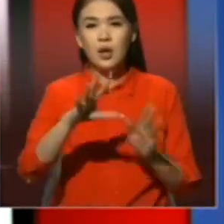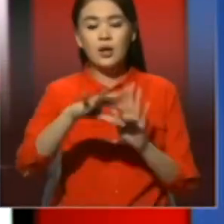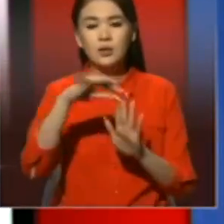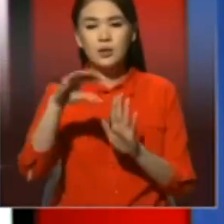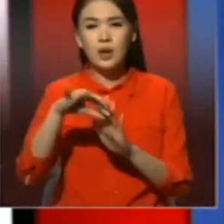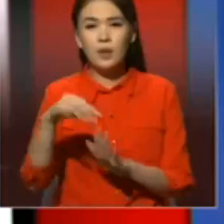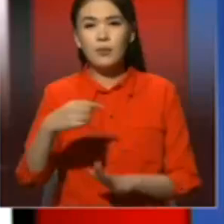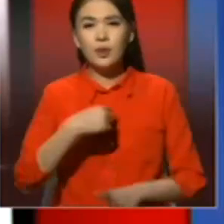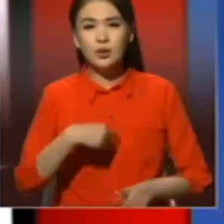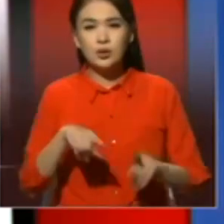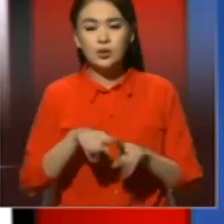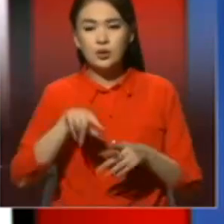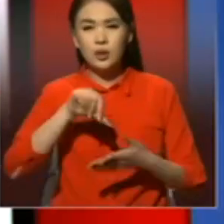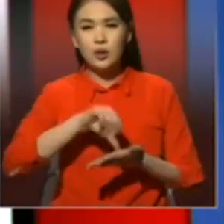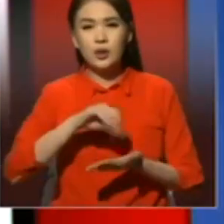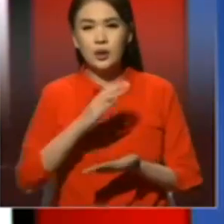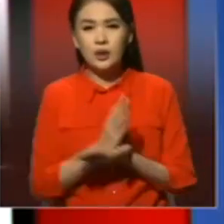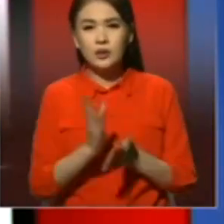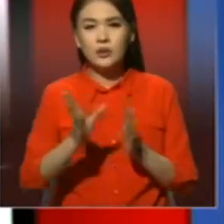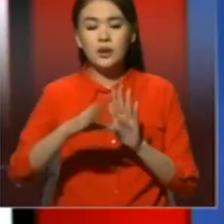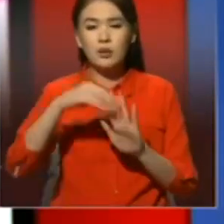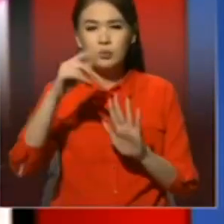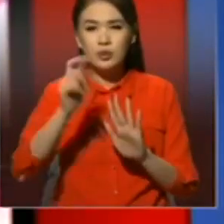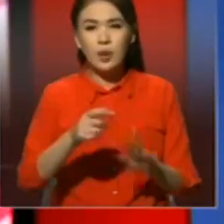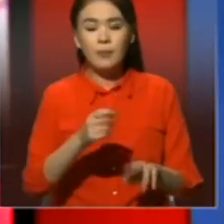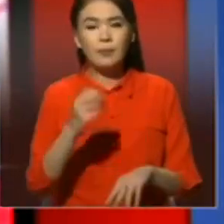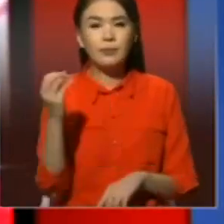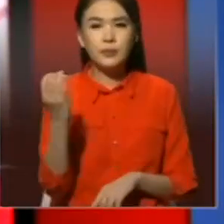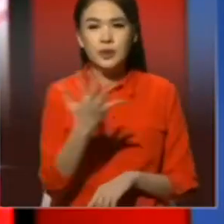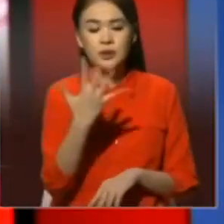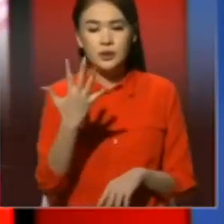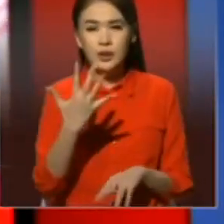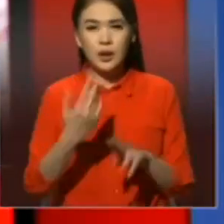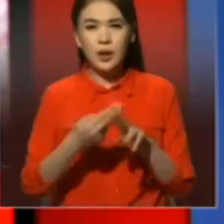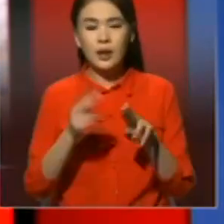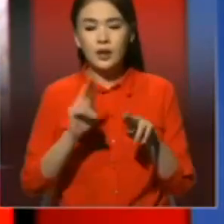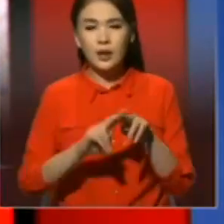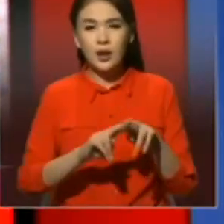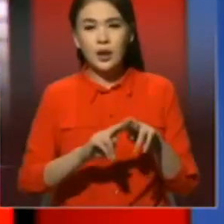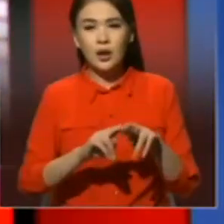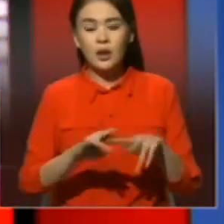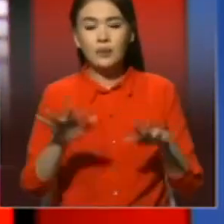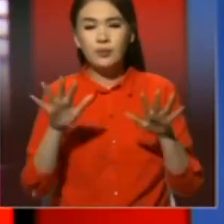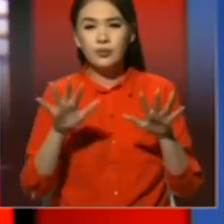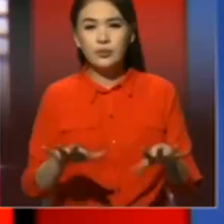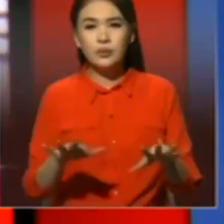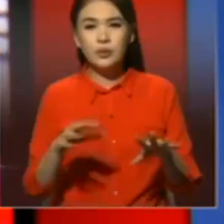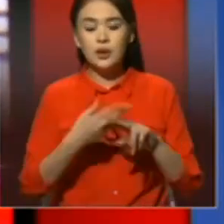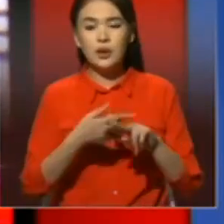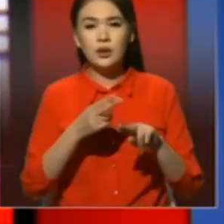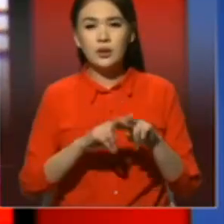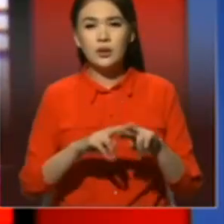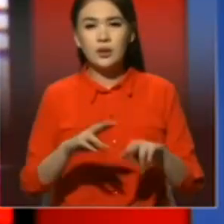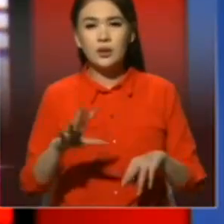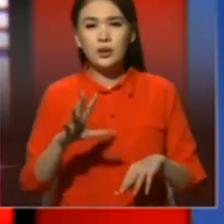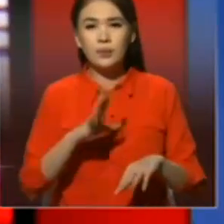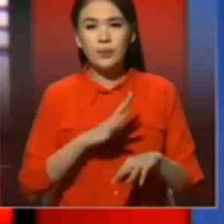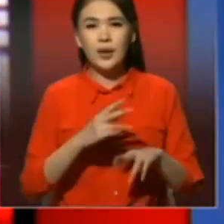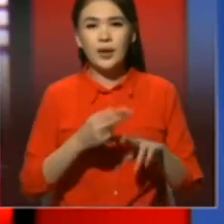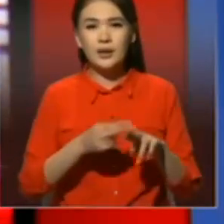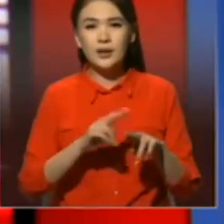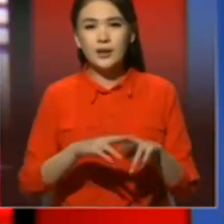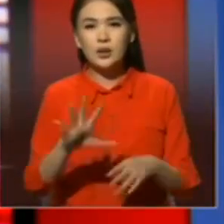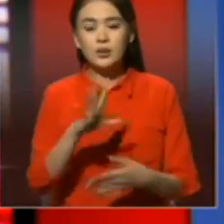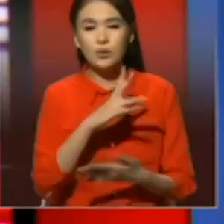арасында мен бармын депутаттың. Бүгінгі таңда 5-тік. Бұл жерде негізгі мемлекет басшысының ойы бар